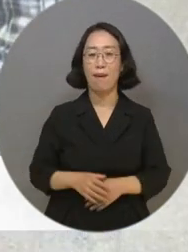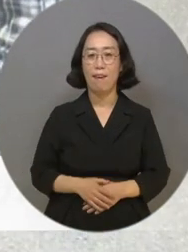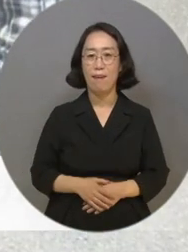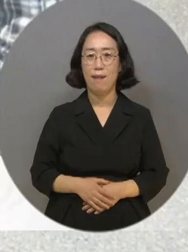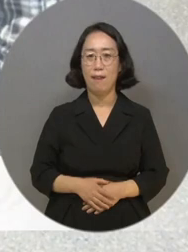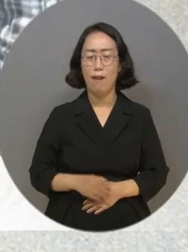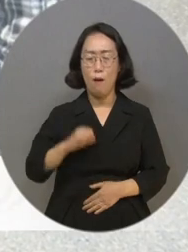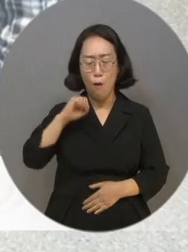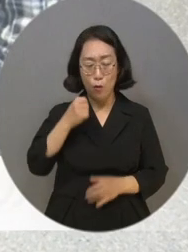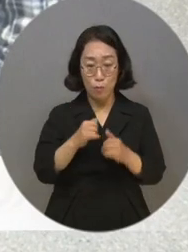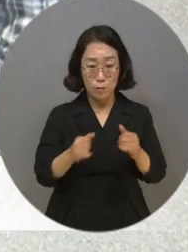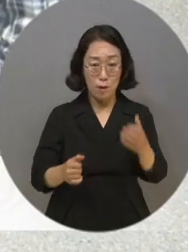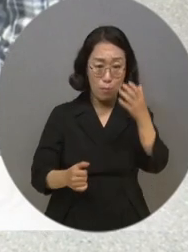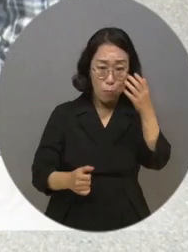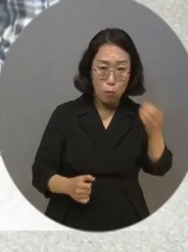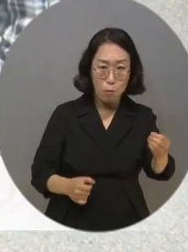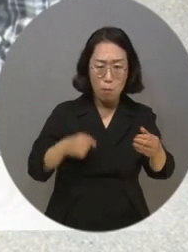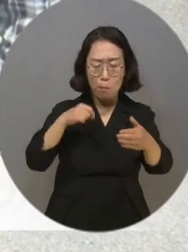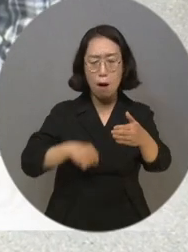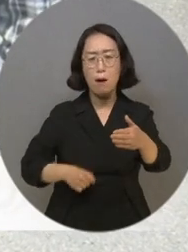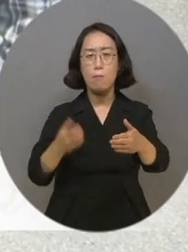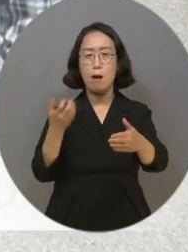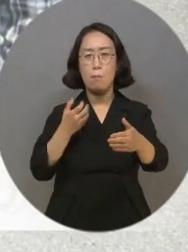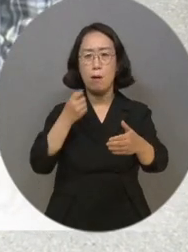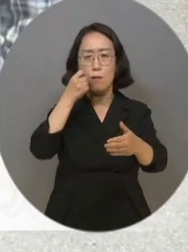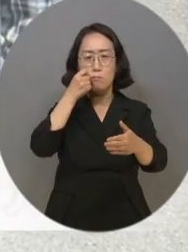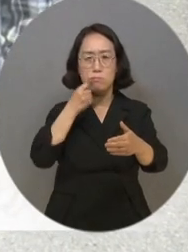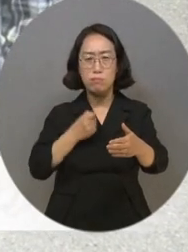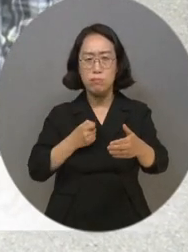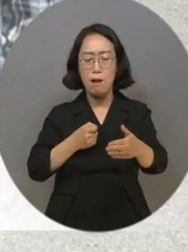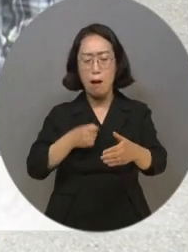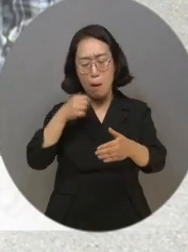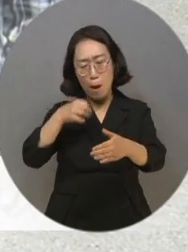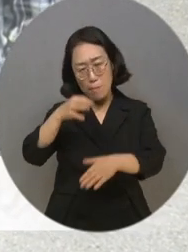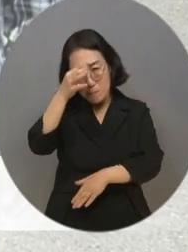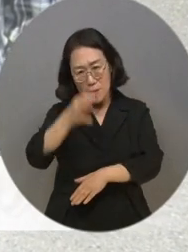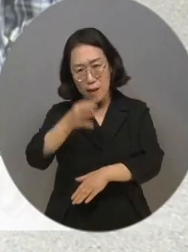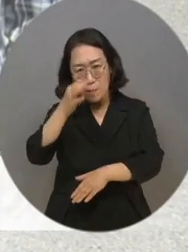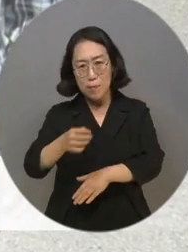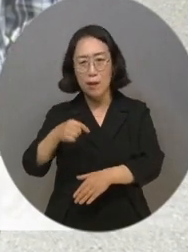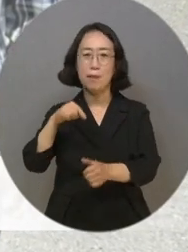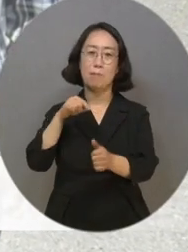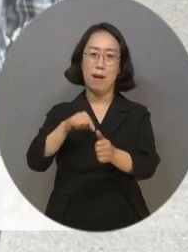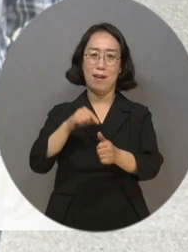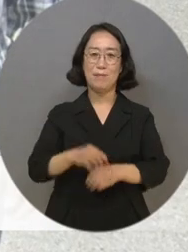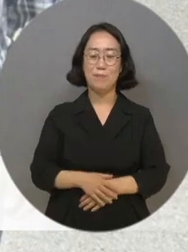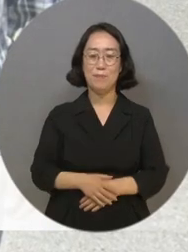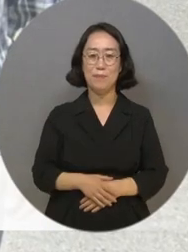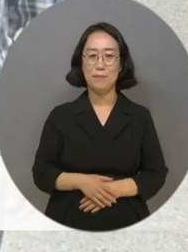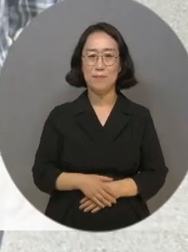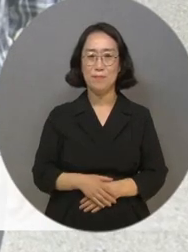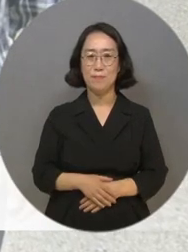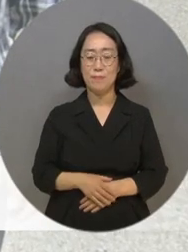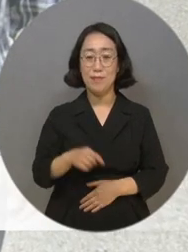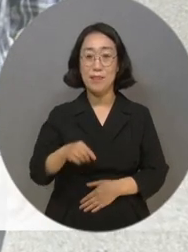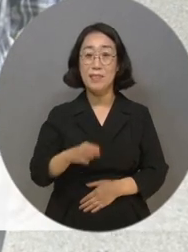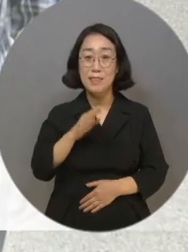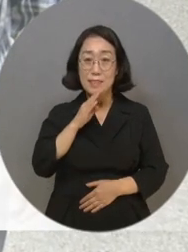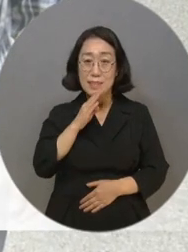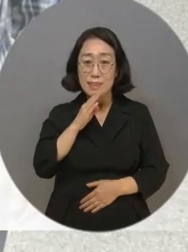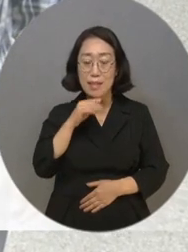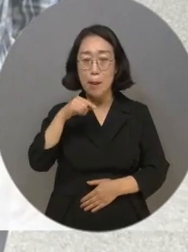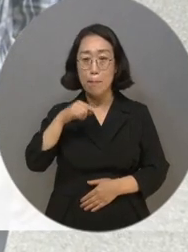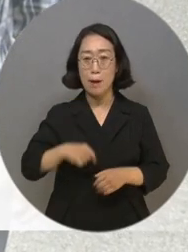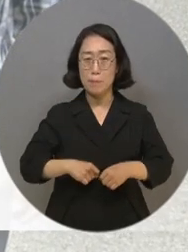어려운 사람을 보면 가진 것을 주지 못해 되례 미안한 마음이라는 박승희 동독 그의 진심